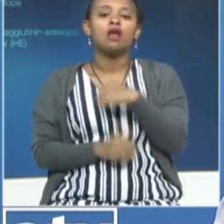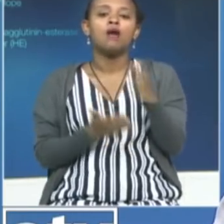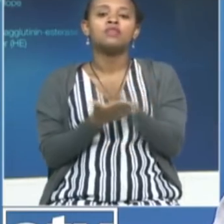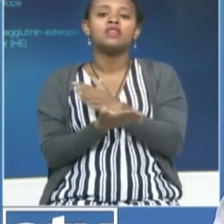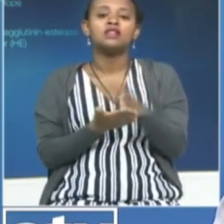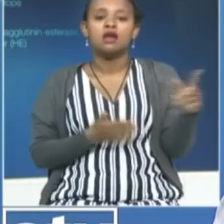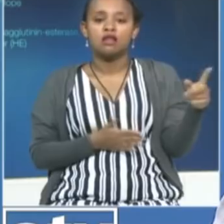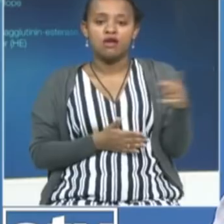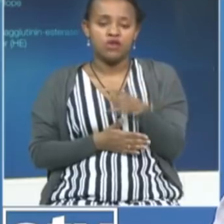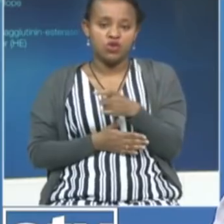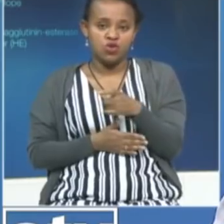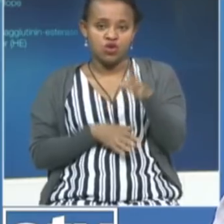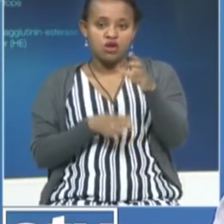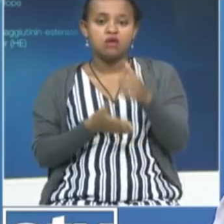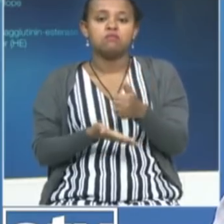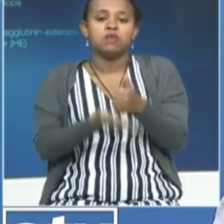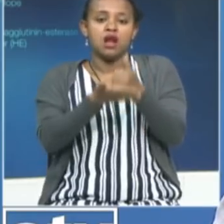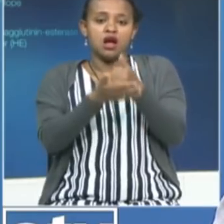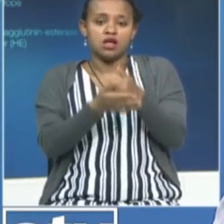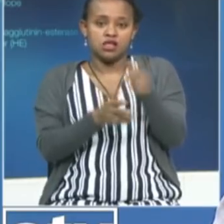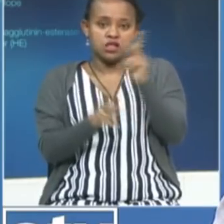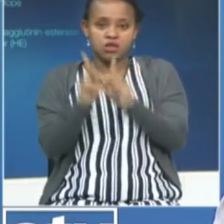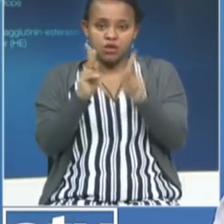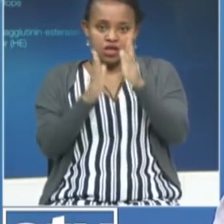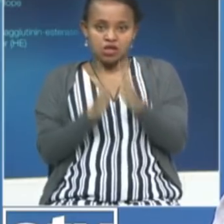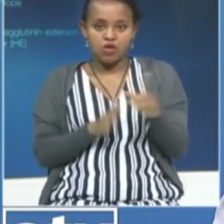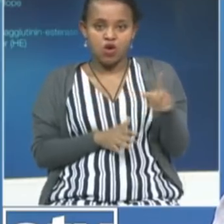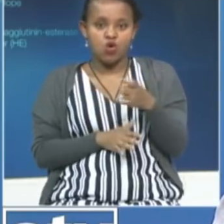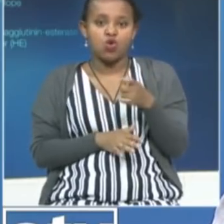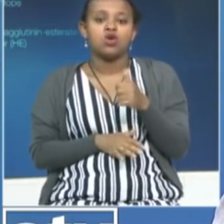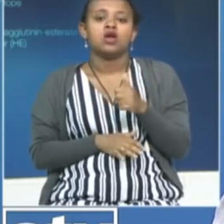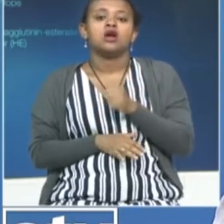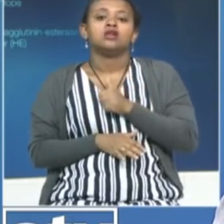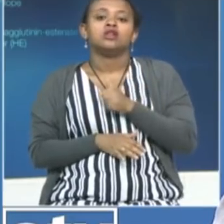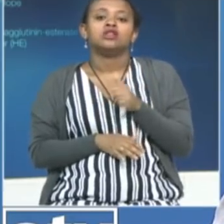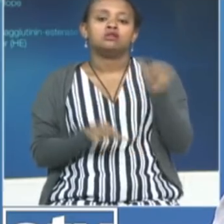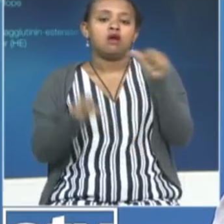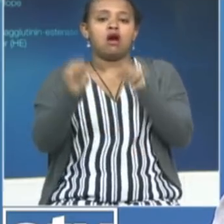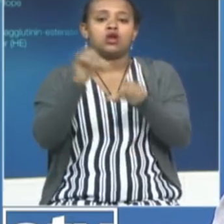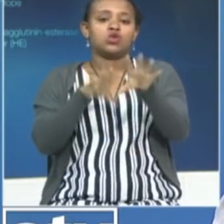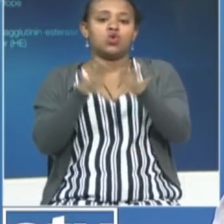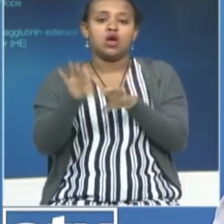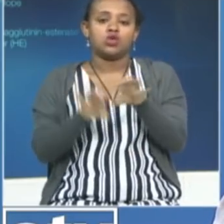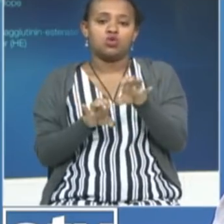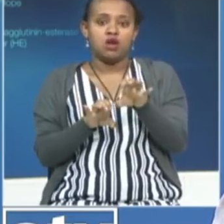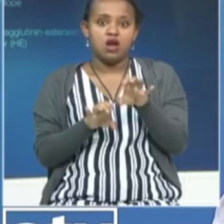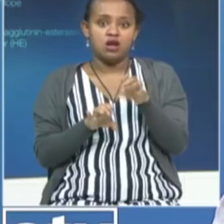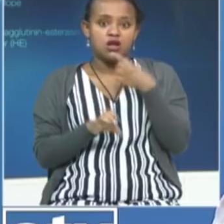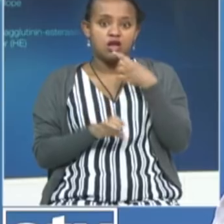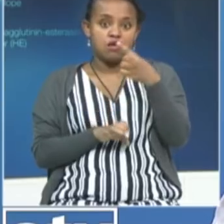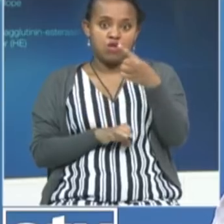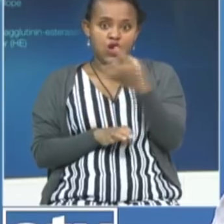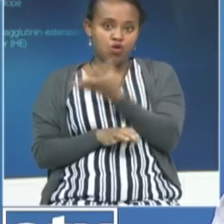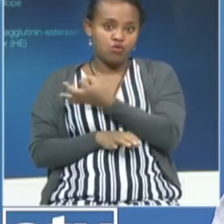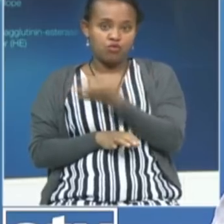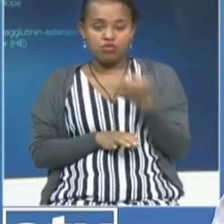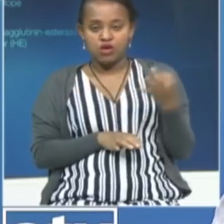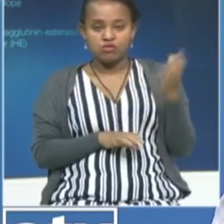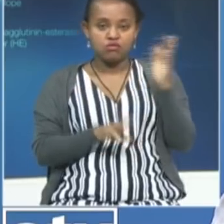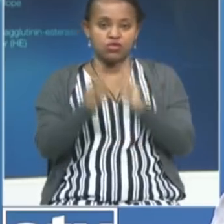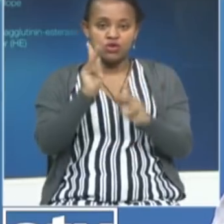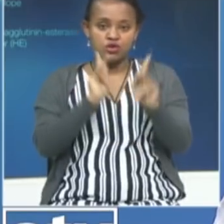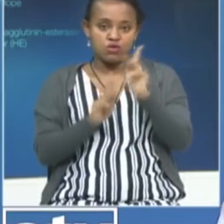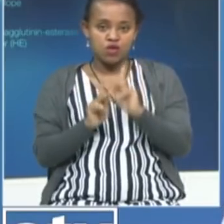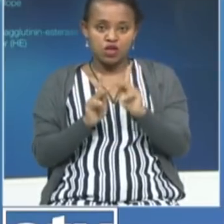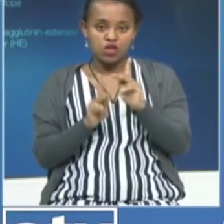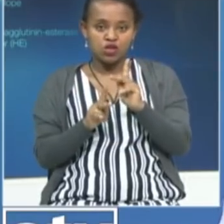ተሳታፊ ብንሆን ብናግዝ ማህበረሰባዊ የሆኑ የራሳችን አስተዋጽኦ ብናረግ ነው በሚለው እንደው በደንብ ማህበረሰቡ